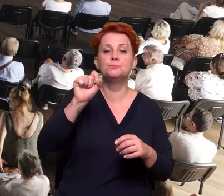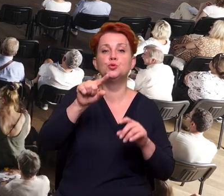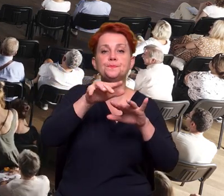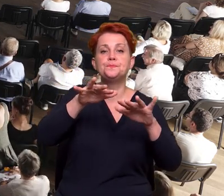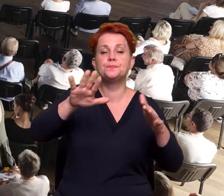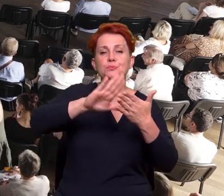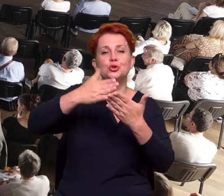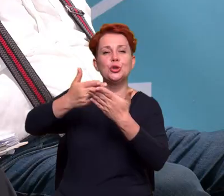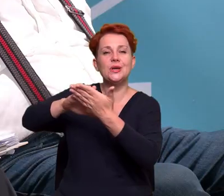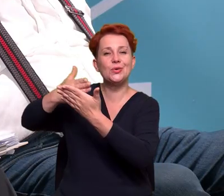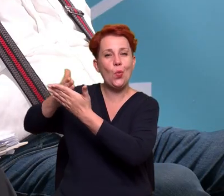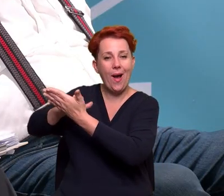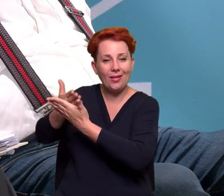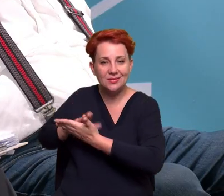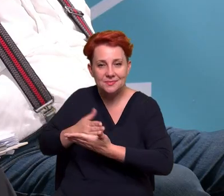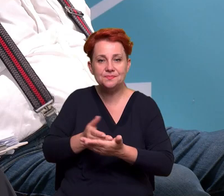przykładów,